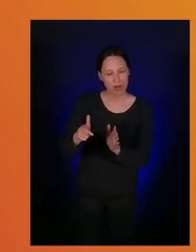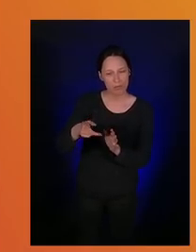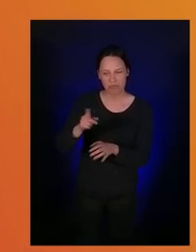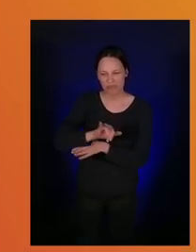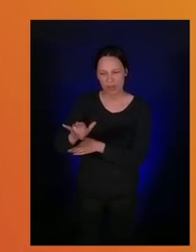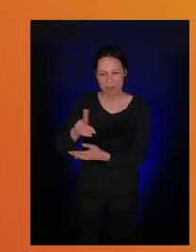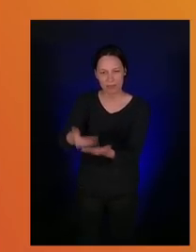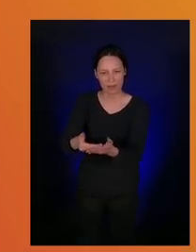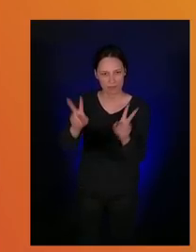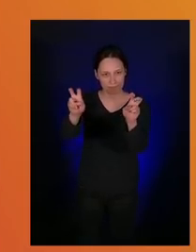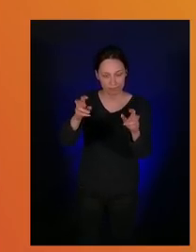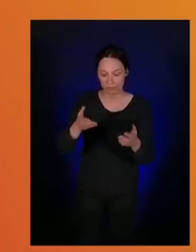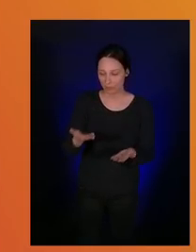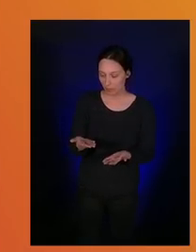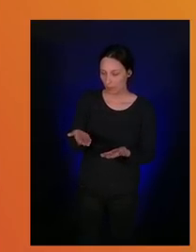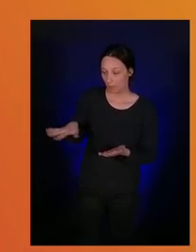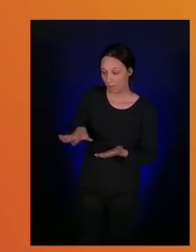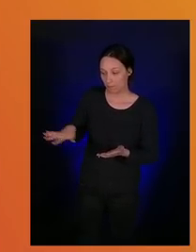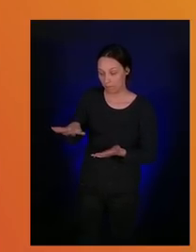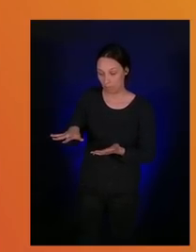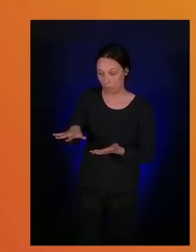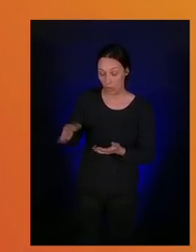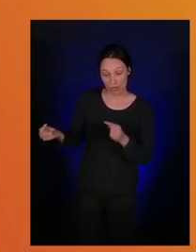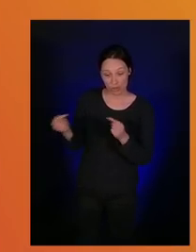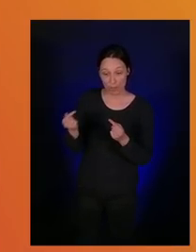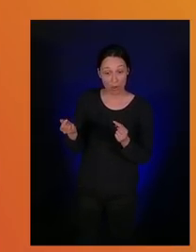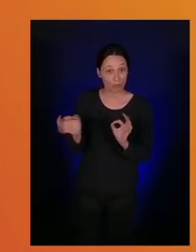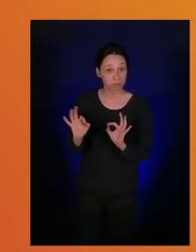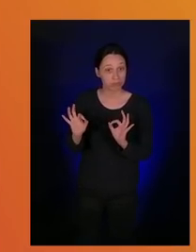bureau confédéral a engagé sans débat toute la CGT.